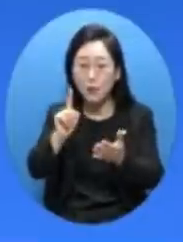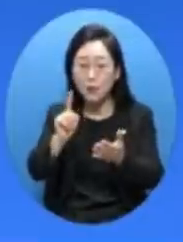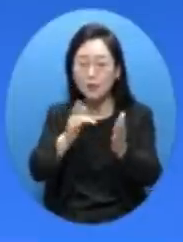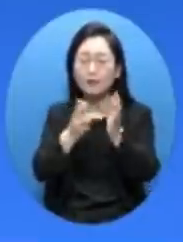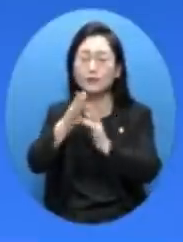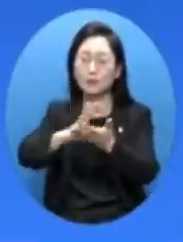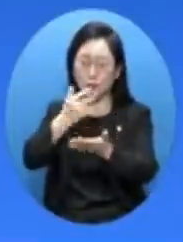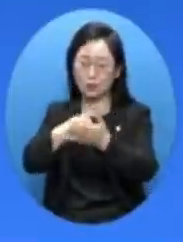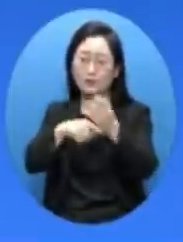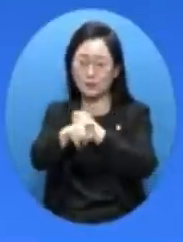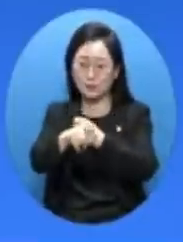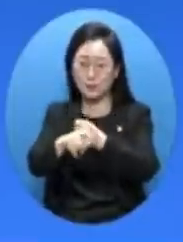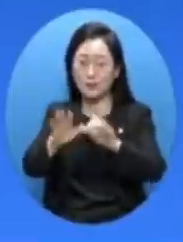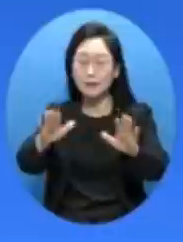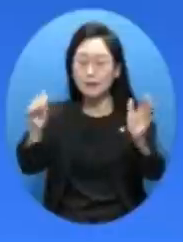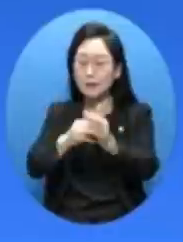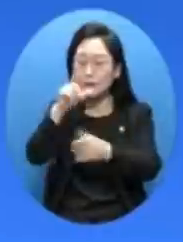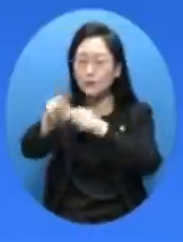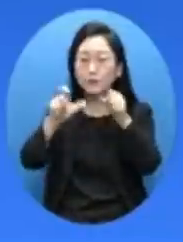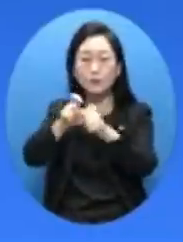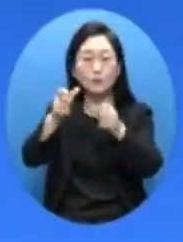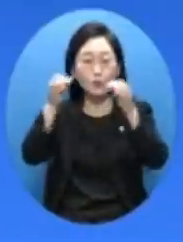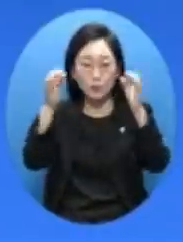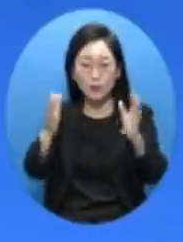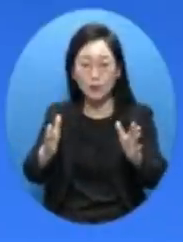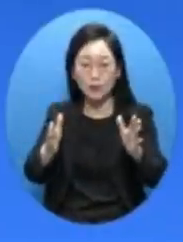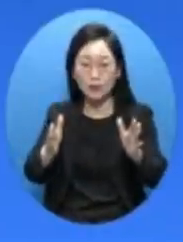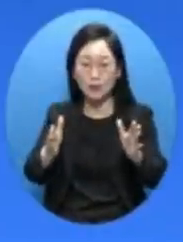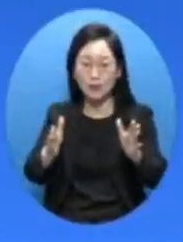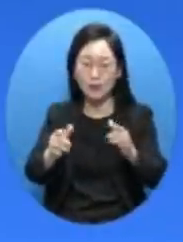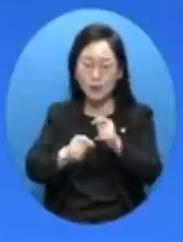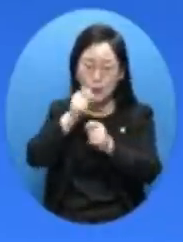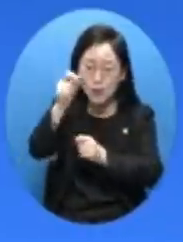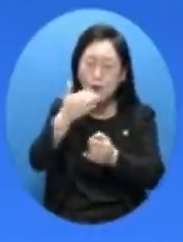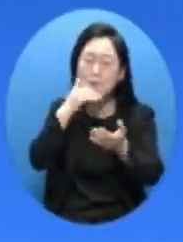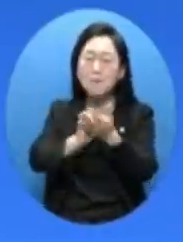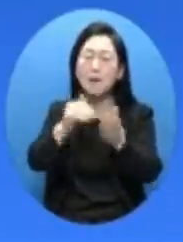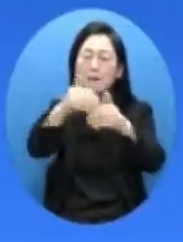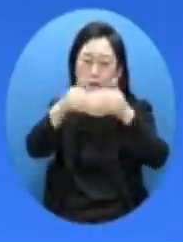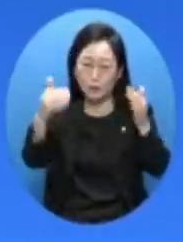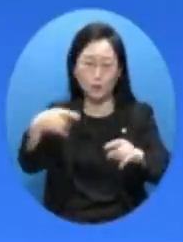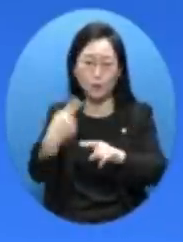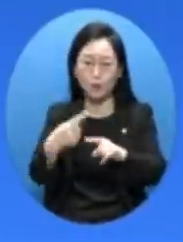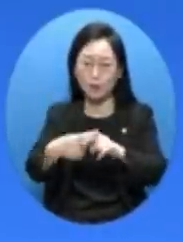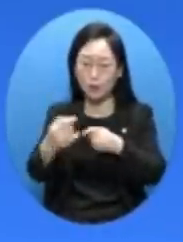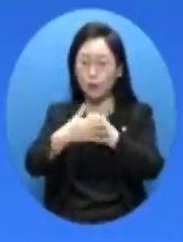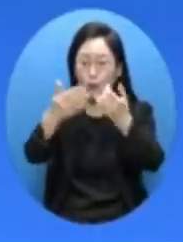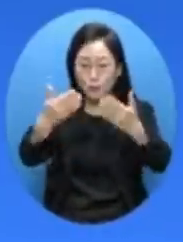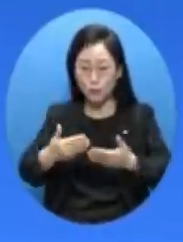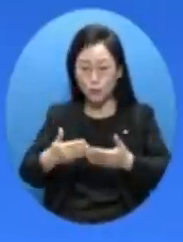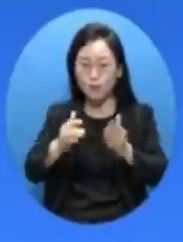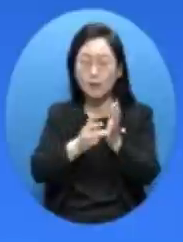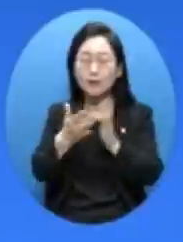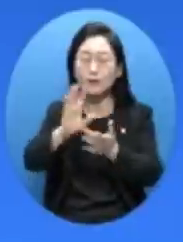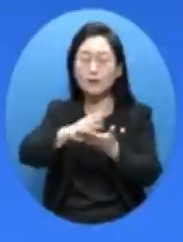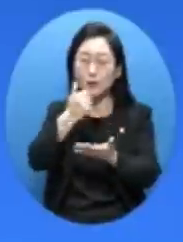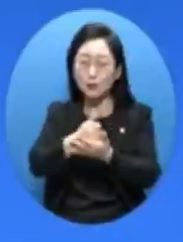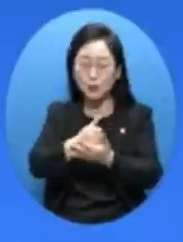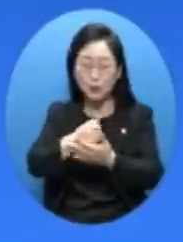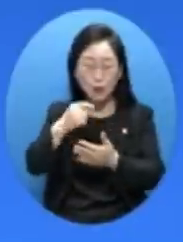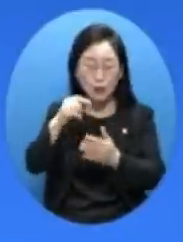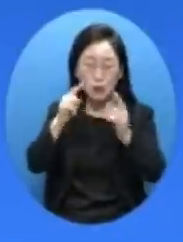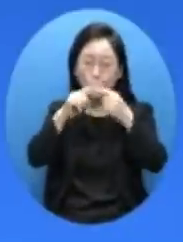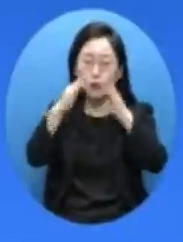상징합니다. 지금까지 65년 동안 만세반석이 되시는 도움의 돌 예수 그리스도께서 우리 교회 머리가